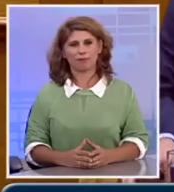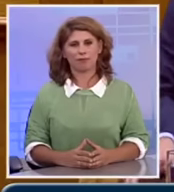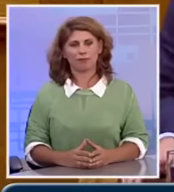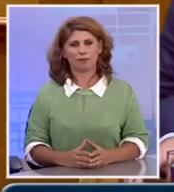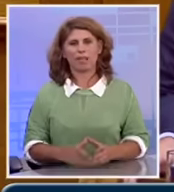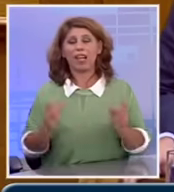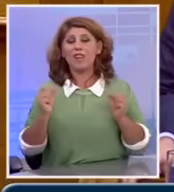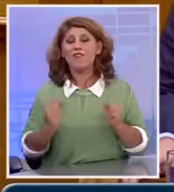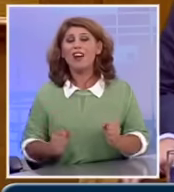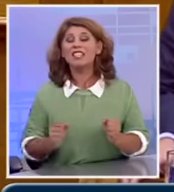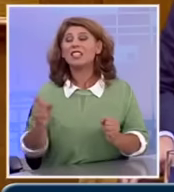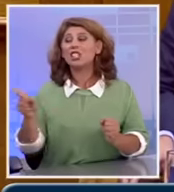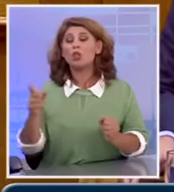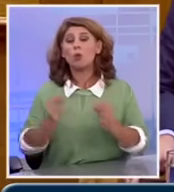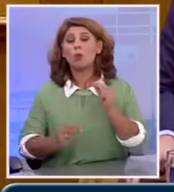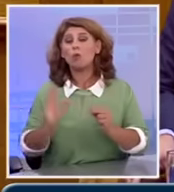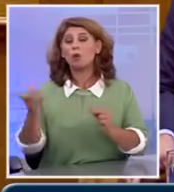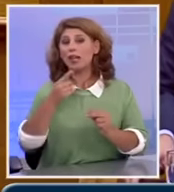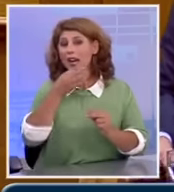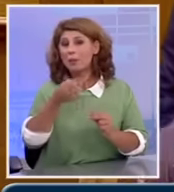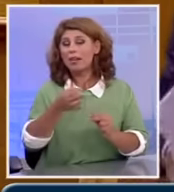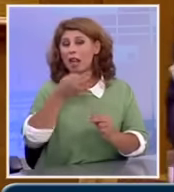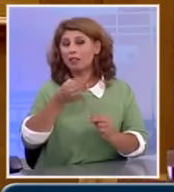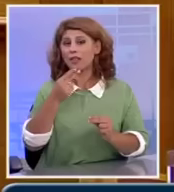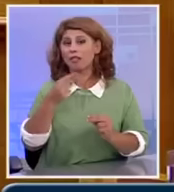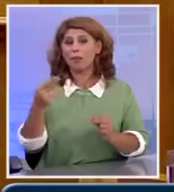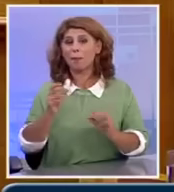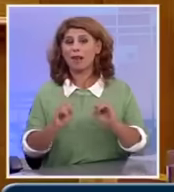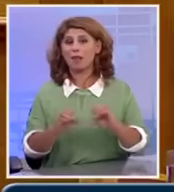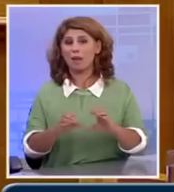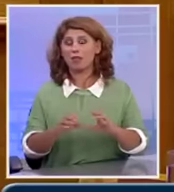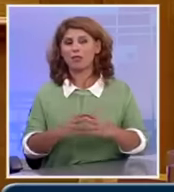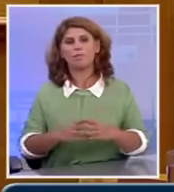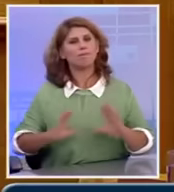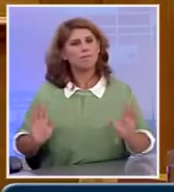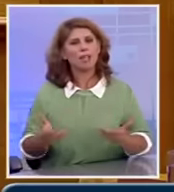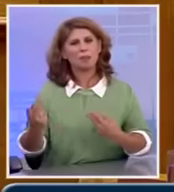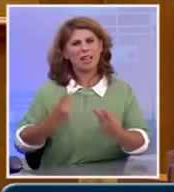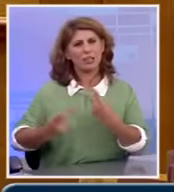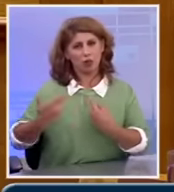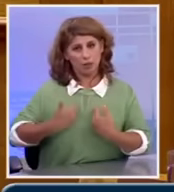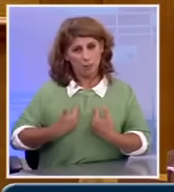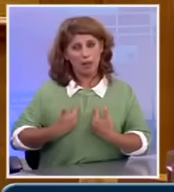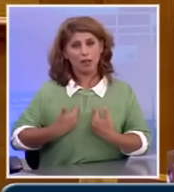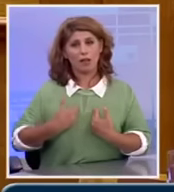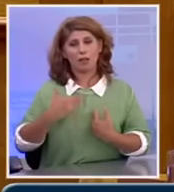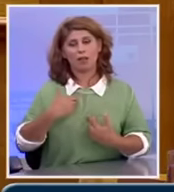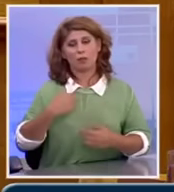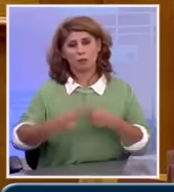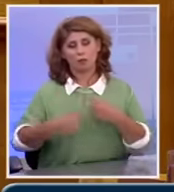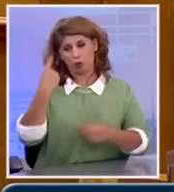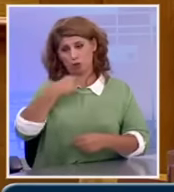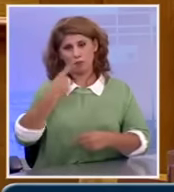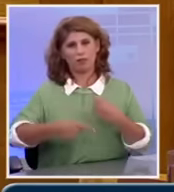το βασικό σας πρόβλημα όταν μιλάτε για την εκπαίδευση παρότι με κατηγορείτε εμένα για τα δικά μου προσπ βιώματα